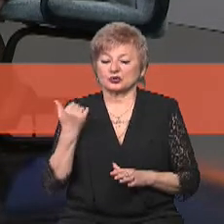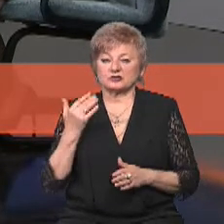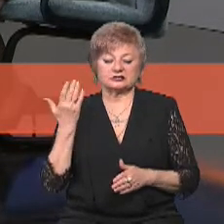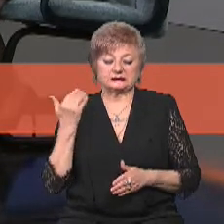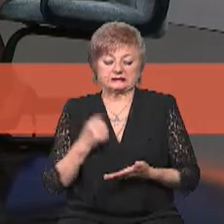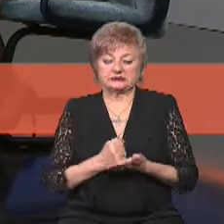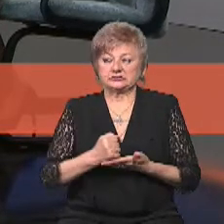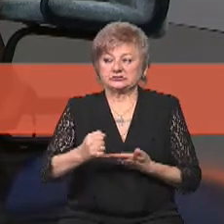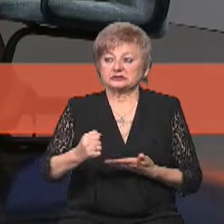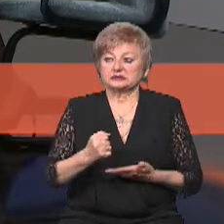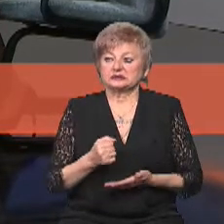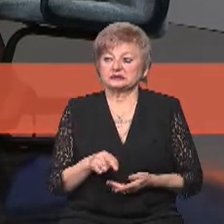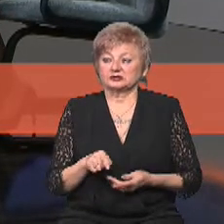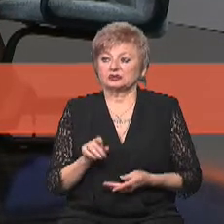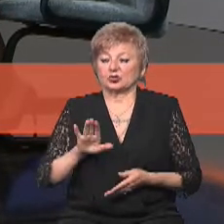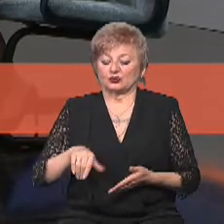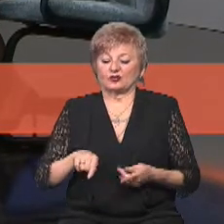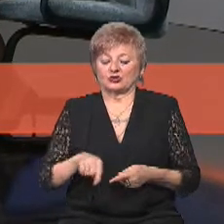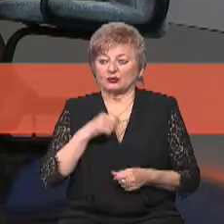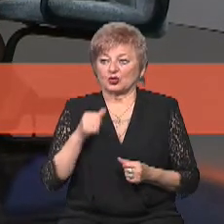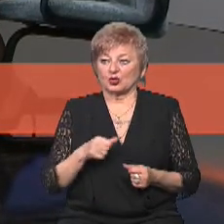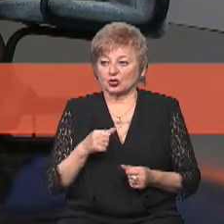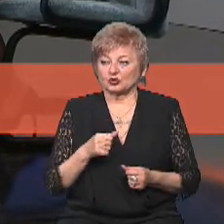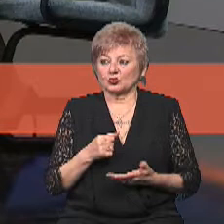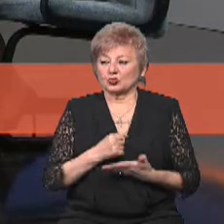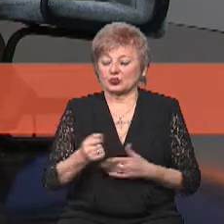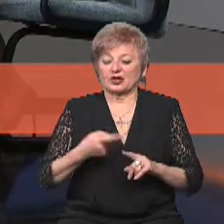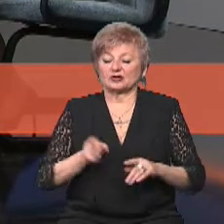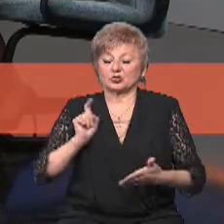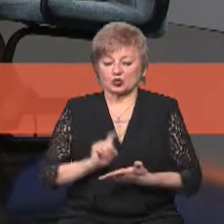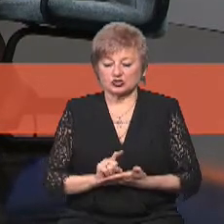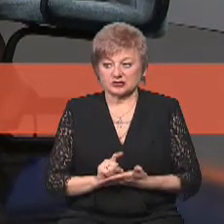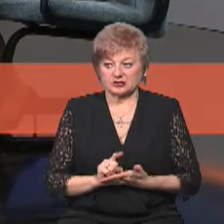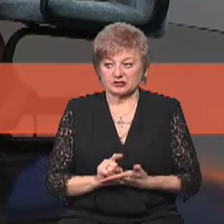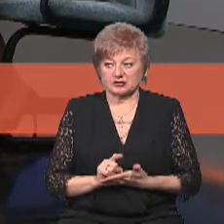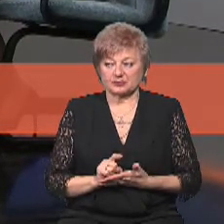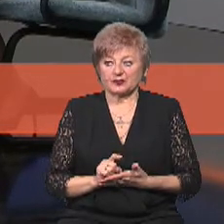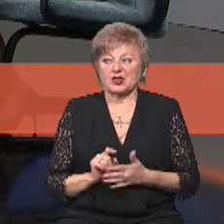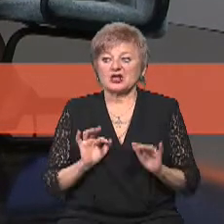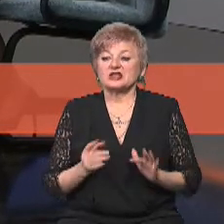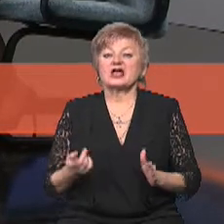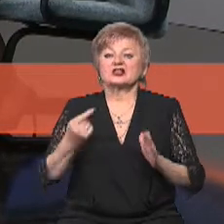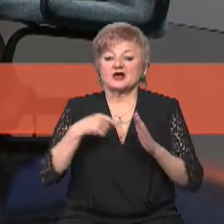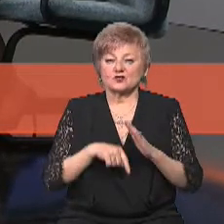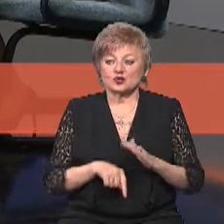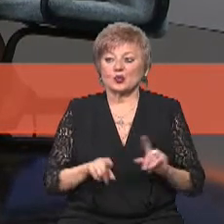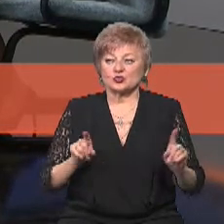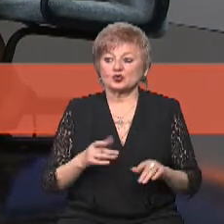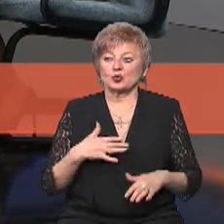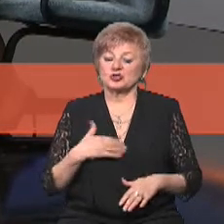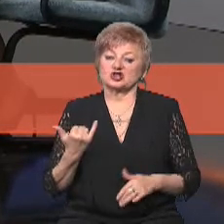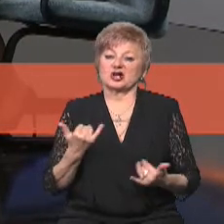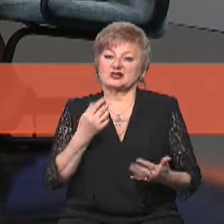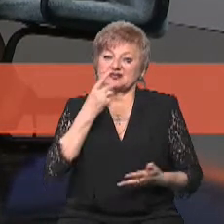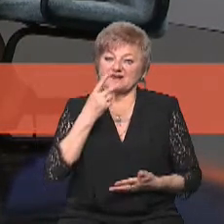призначений, буквально в кінці серпня цього року був призначений на цю посаду. Справа в тому, що картина, яку ми зараз